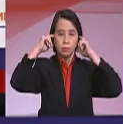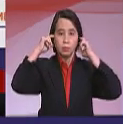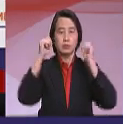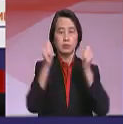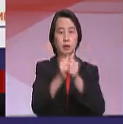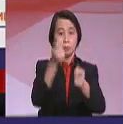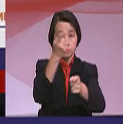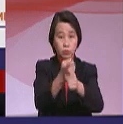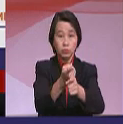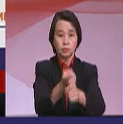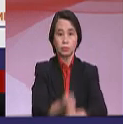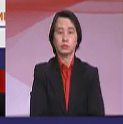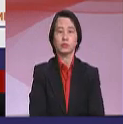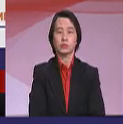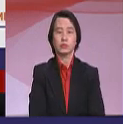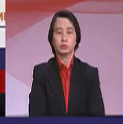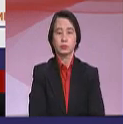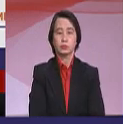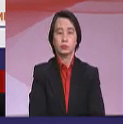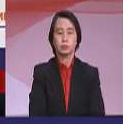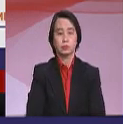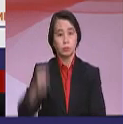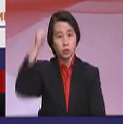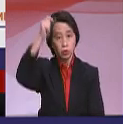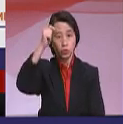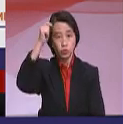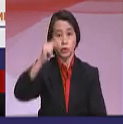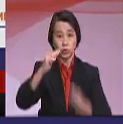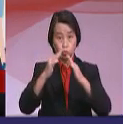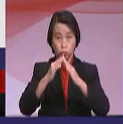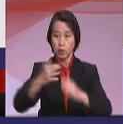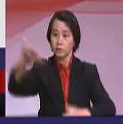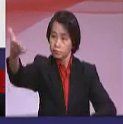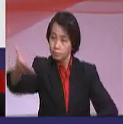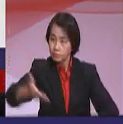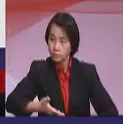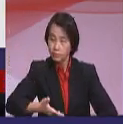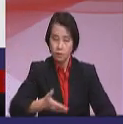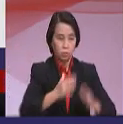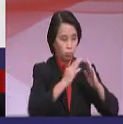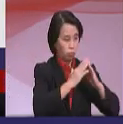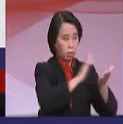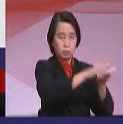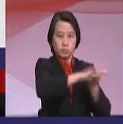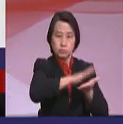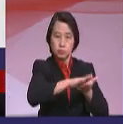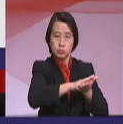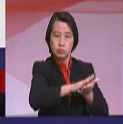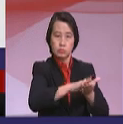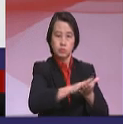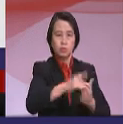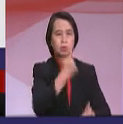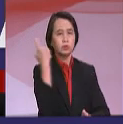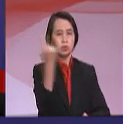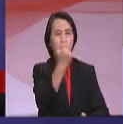betul. Bagi tuan rumah yang menerima tetamu, bersihkan rumah anda dengan